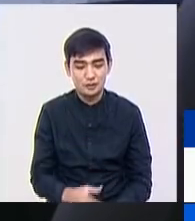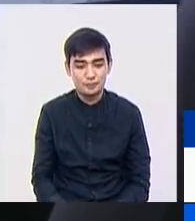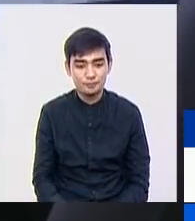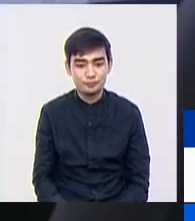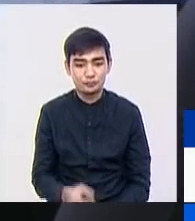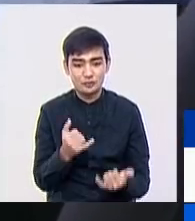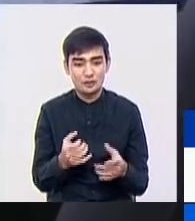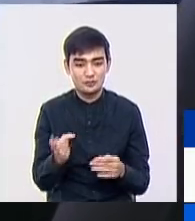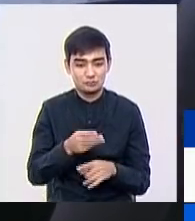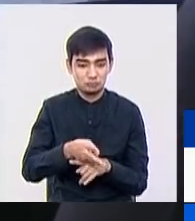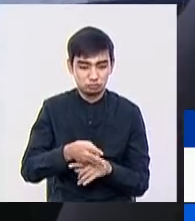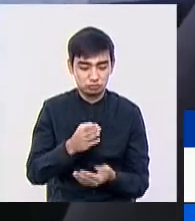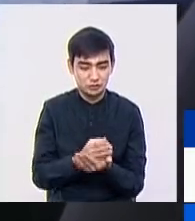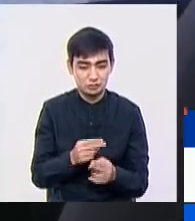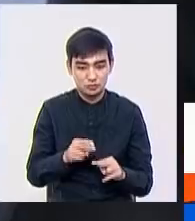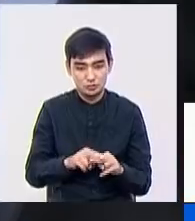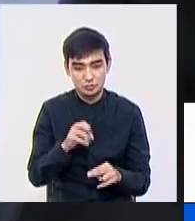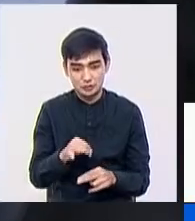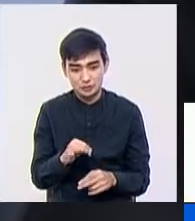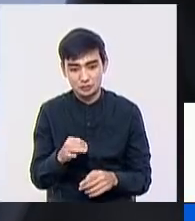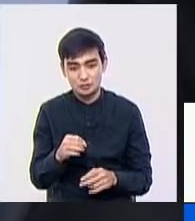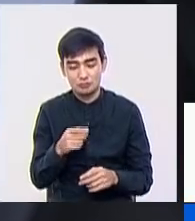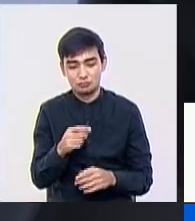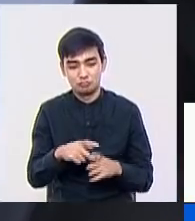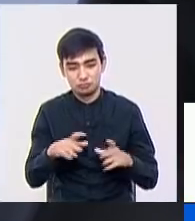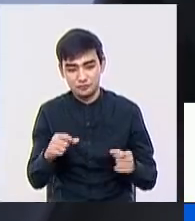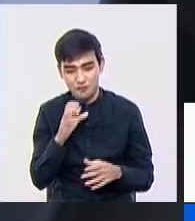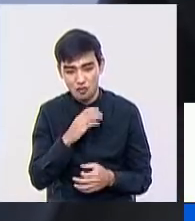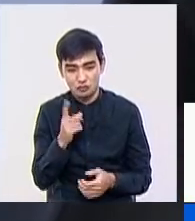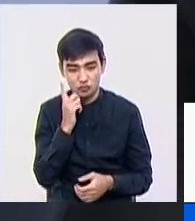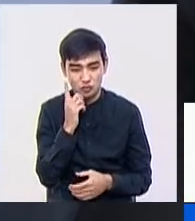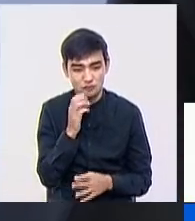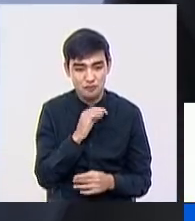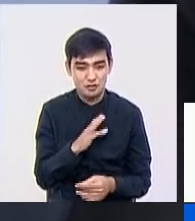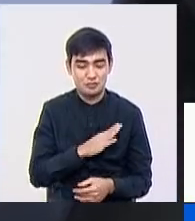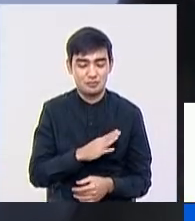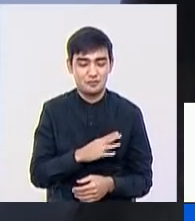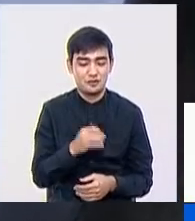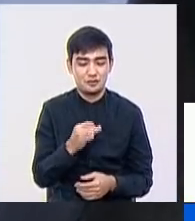уже зафиксировано. Советы, кошелек, телефон всегда,